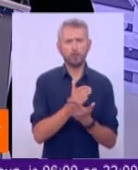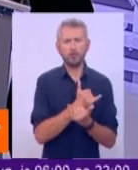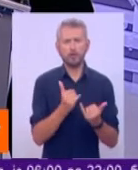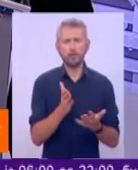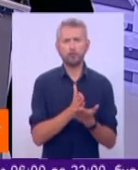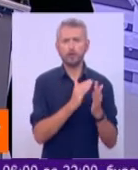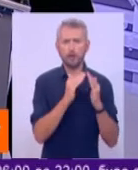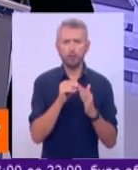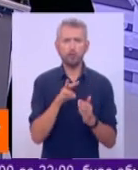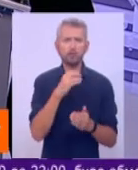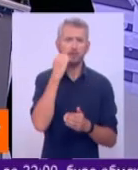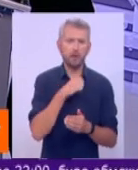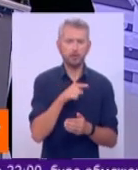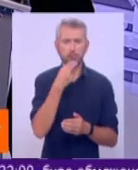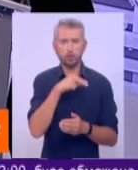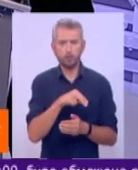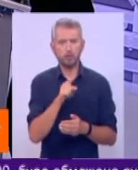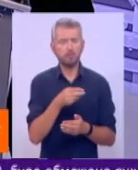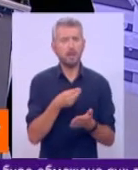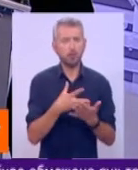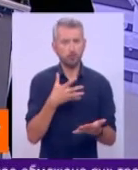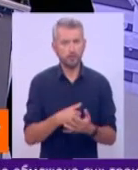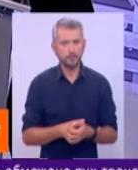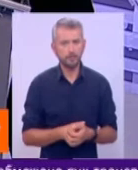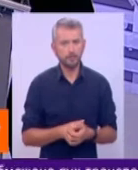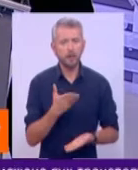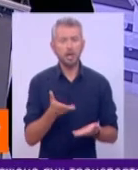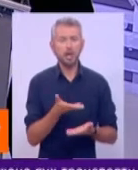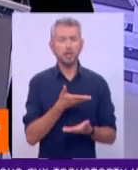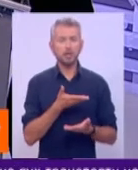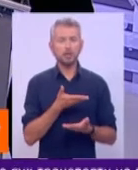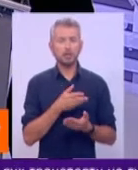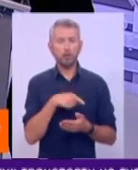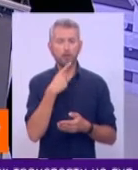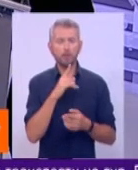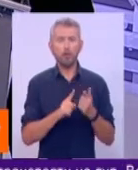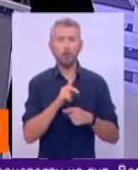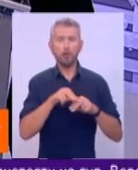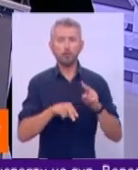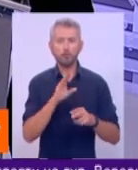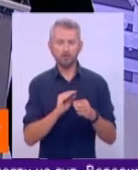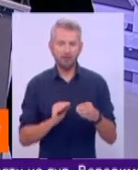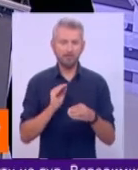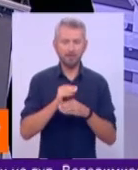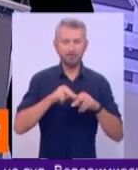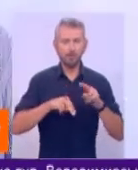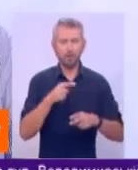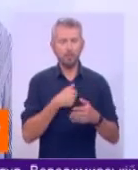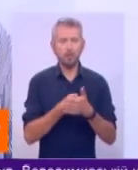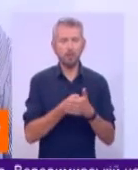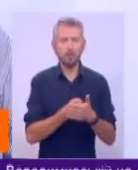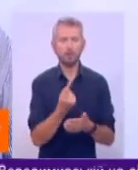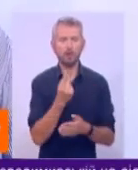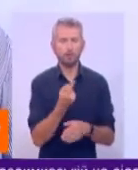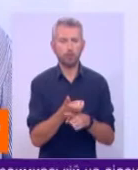Чим старше, тим краще, вірніше, дорожче. Если мы говорим о реконструкции с надстройкой, мы упираемся в одну, ну,